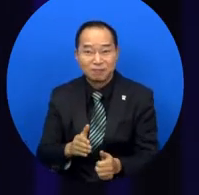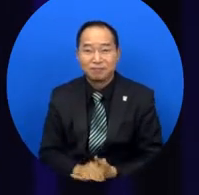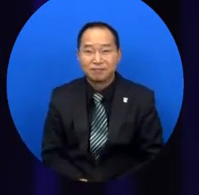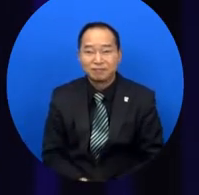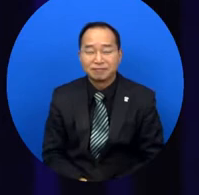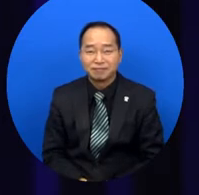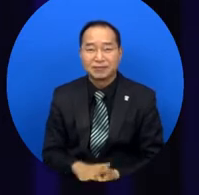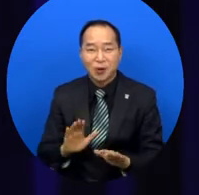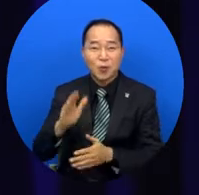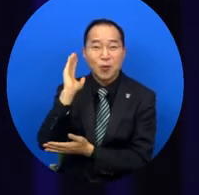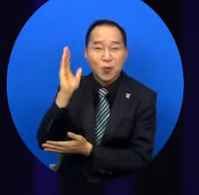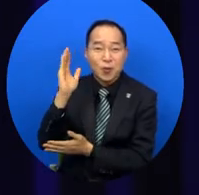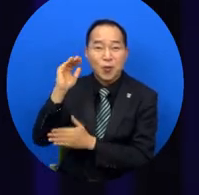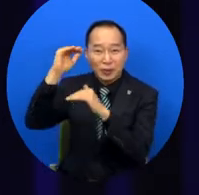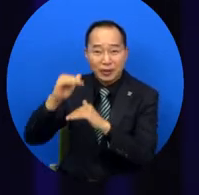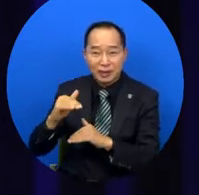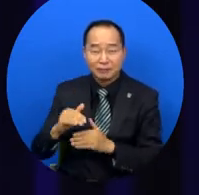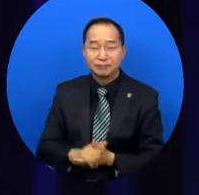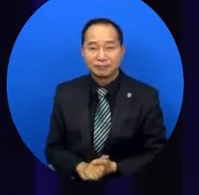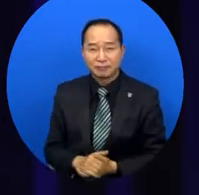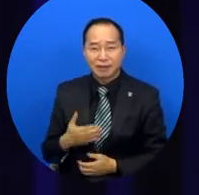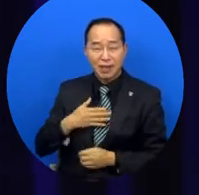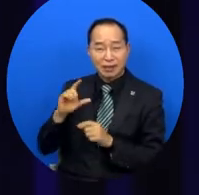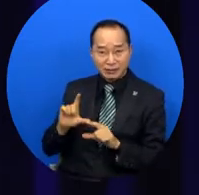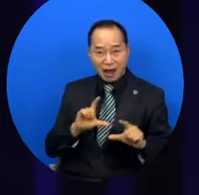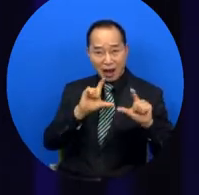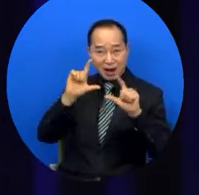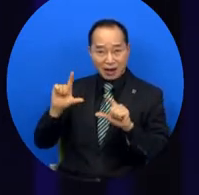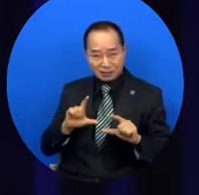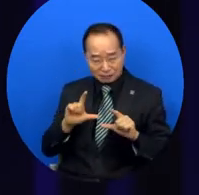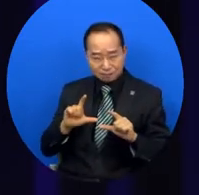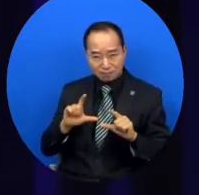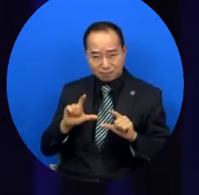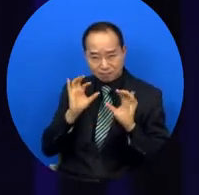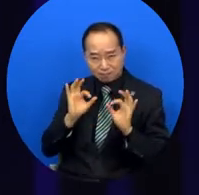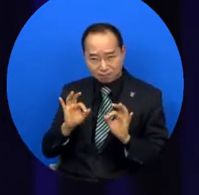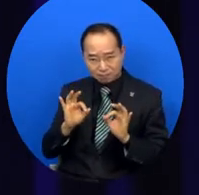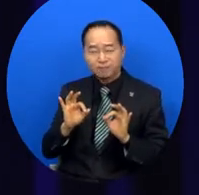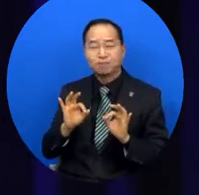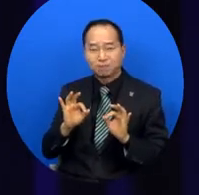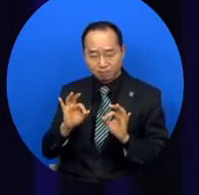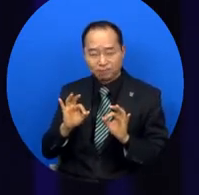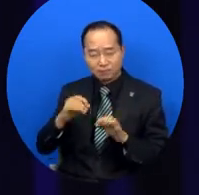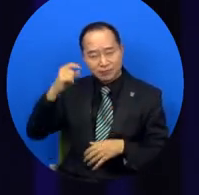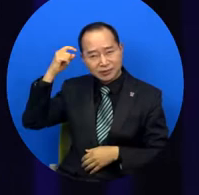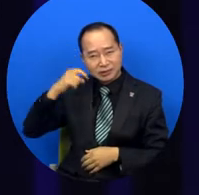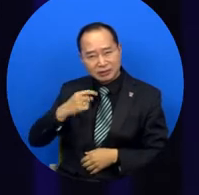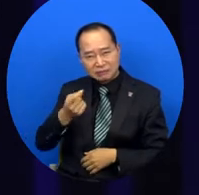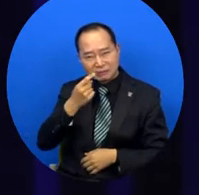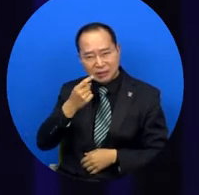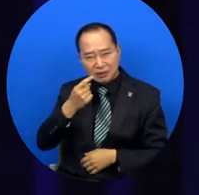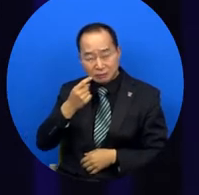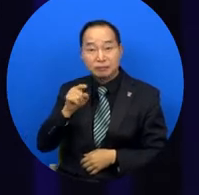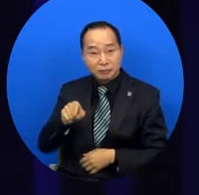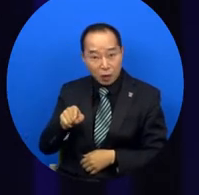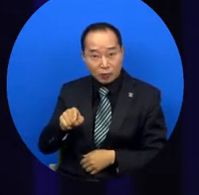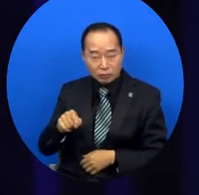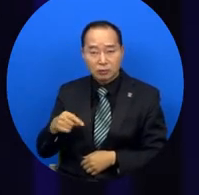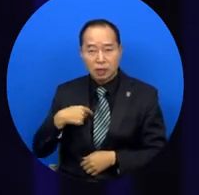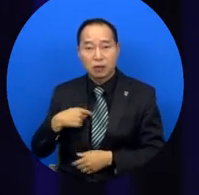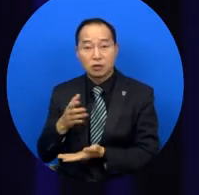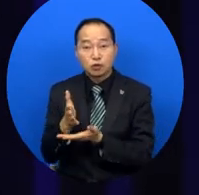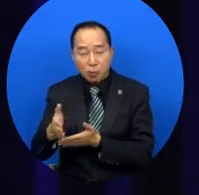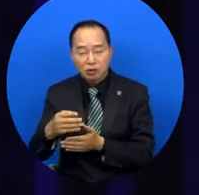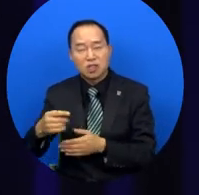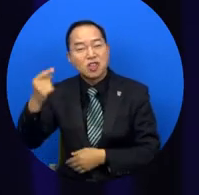오늘 제가 말씀드릴 거는 제 삶을 통해서 제가 그 안에서 느끼고 배운 점, 특히 정신과